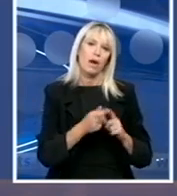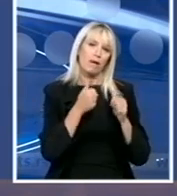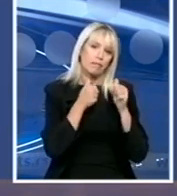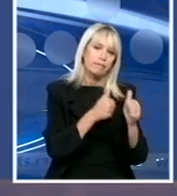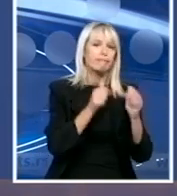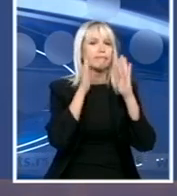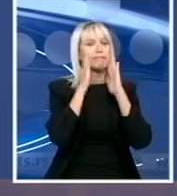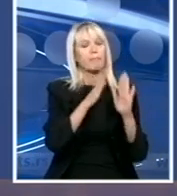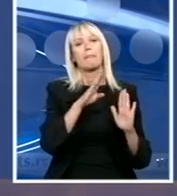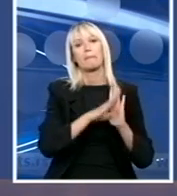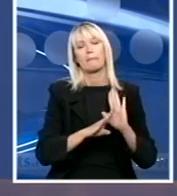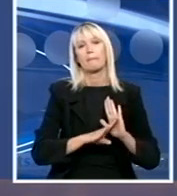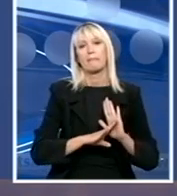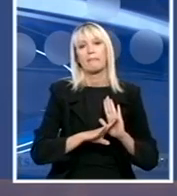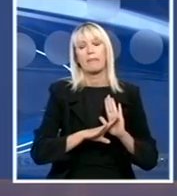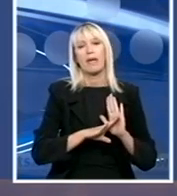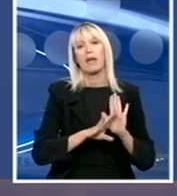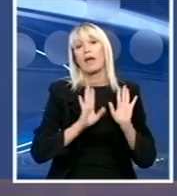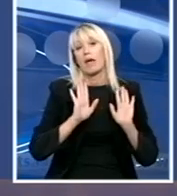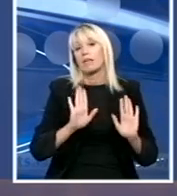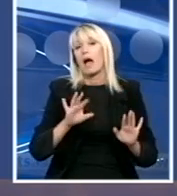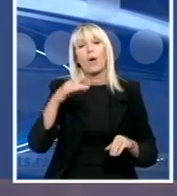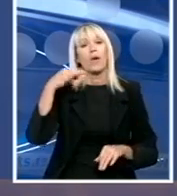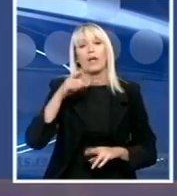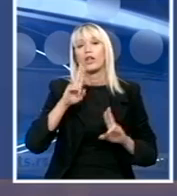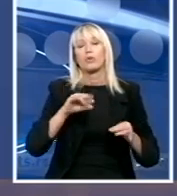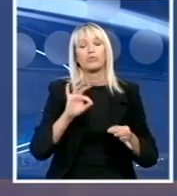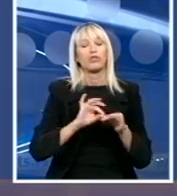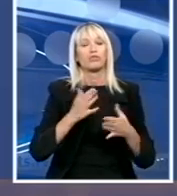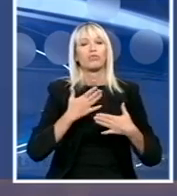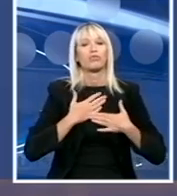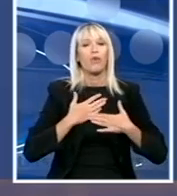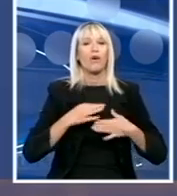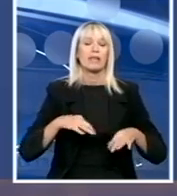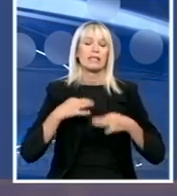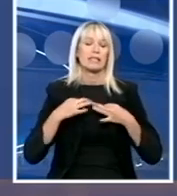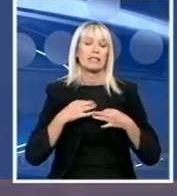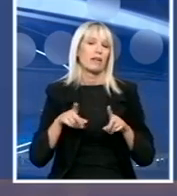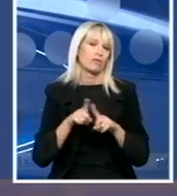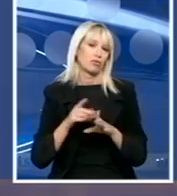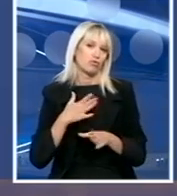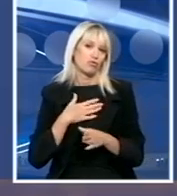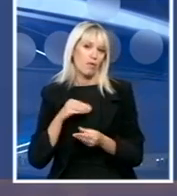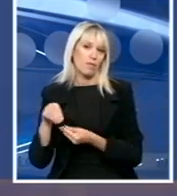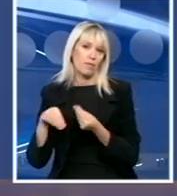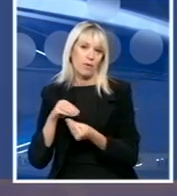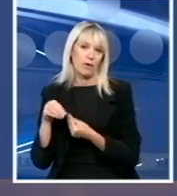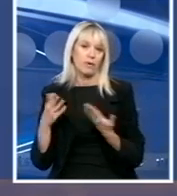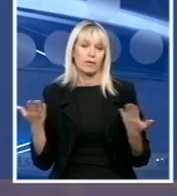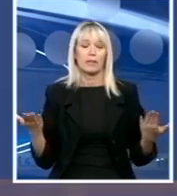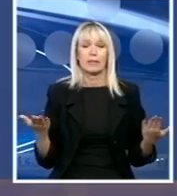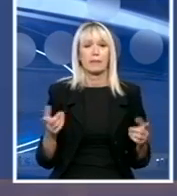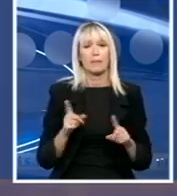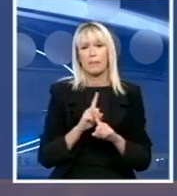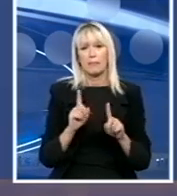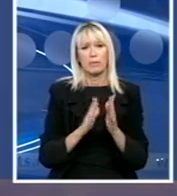na takav način ćemo sačuvati i sopstveno zdravlje i zdravlje svoje porodice. Tako da nemojte u ovom